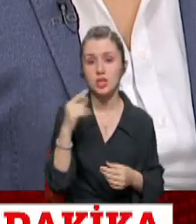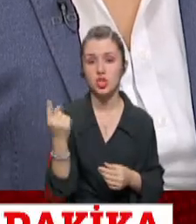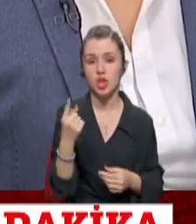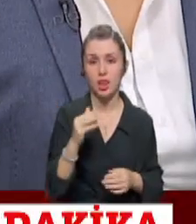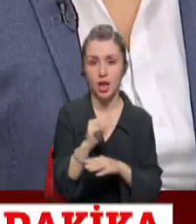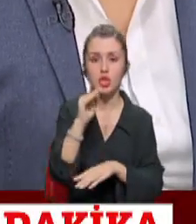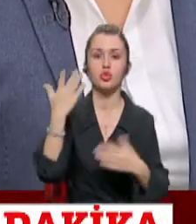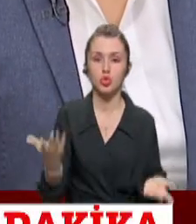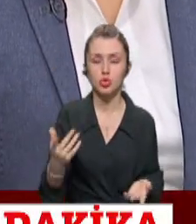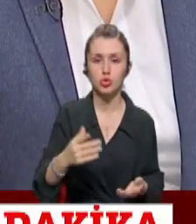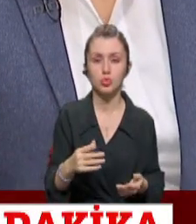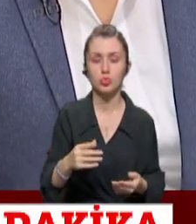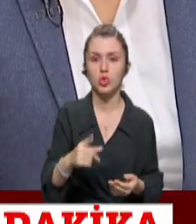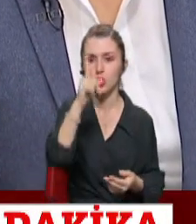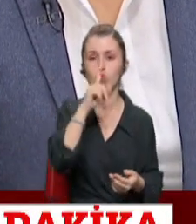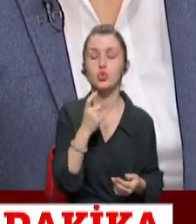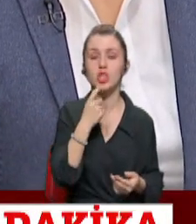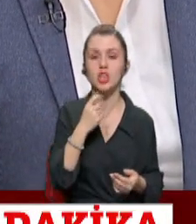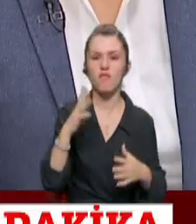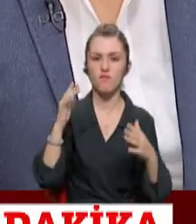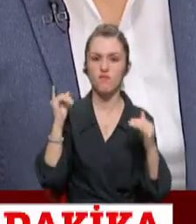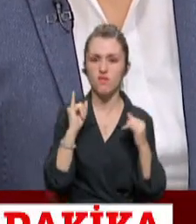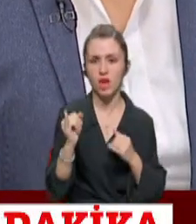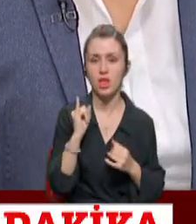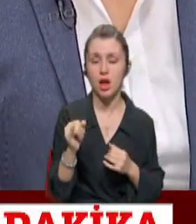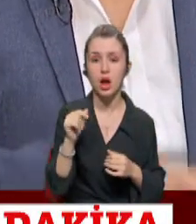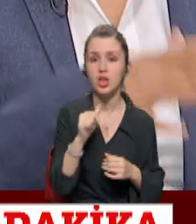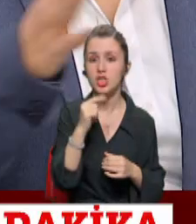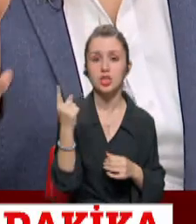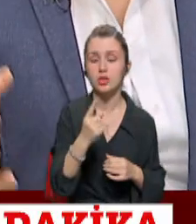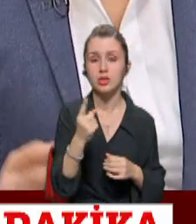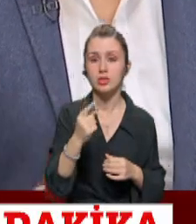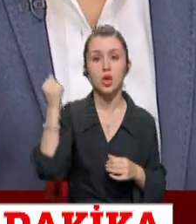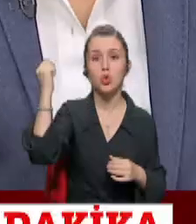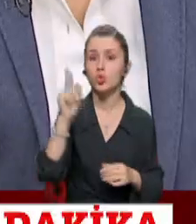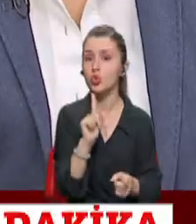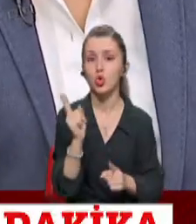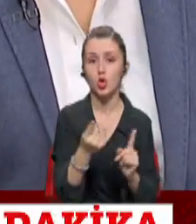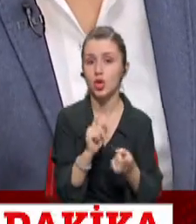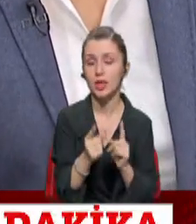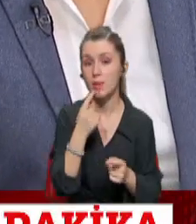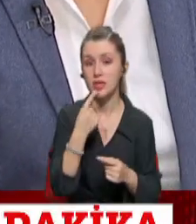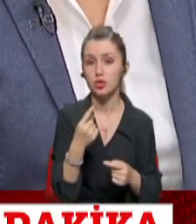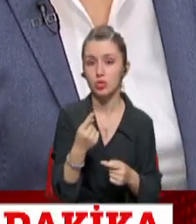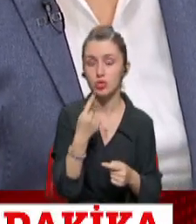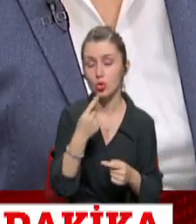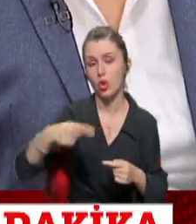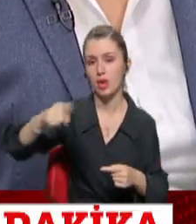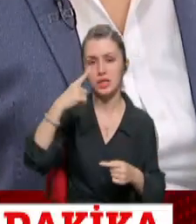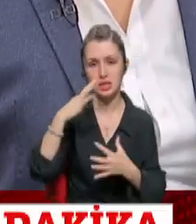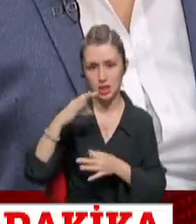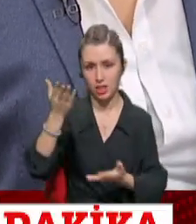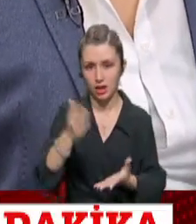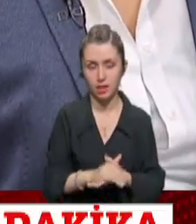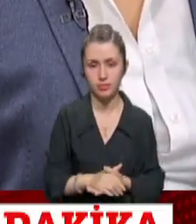Ama çıkıp da işte bu asrın felaketi, biz hiçbir şey, bunu hiç kimse yönetemez. Böyle şeyler söylüyorlar insanlara ya.